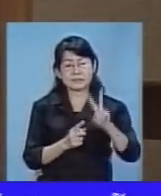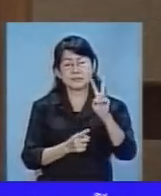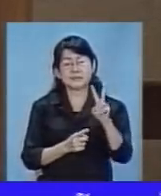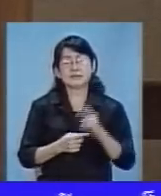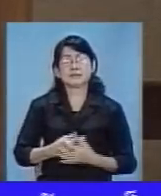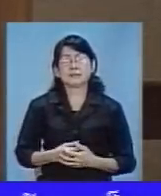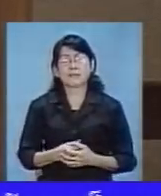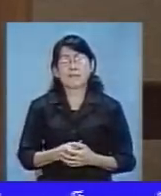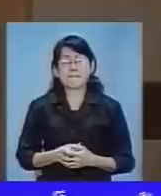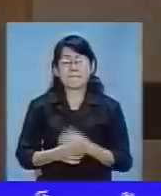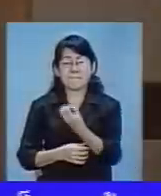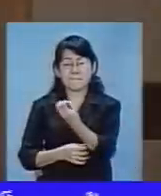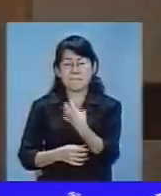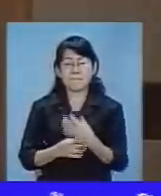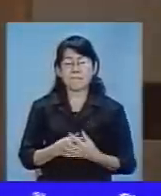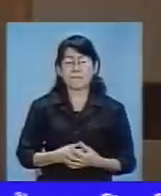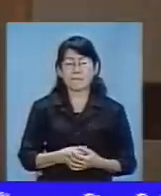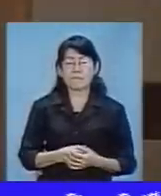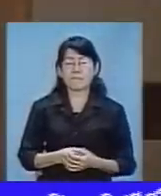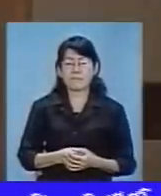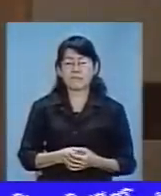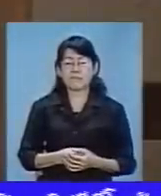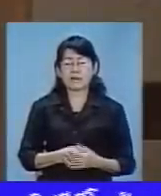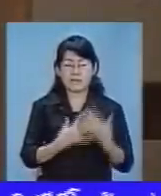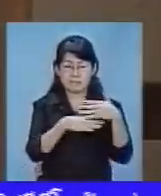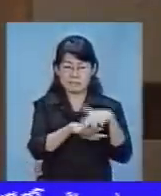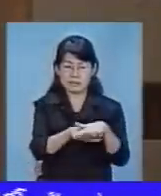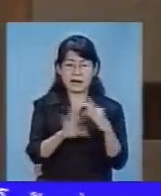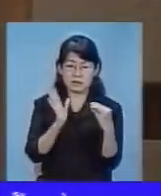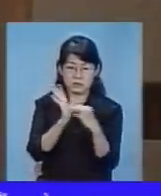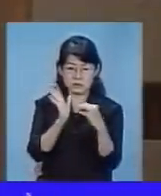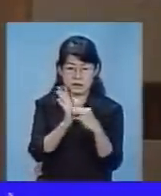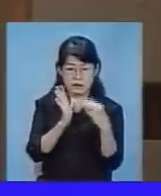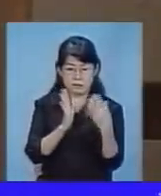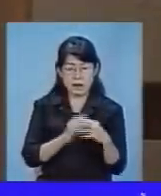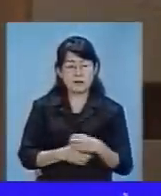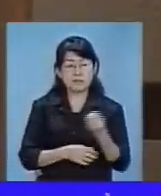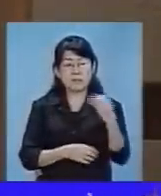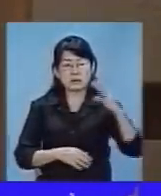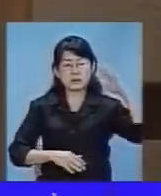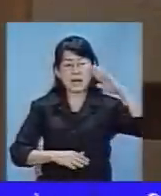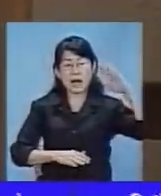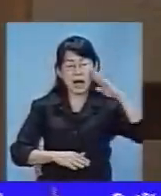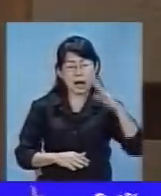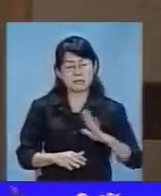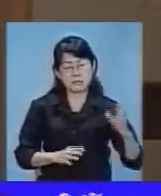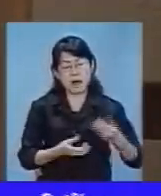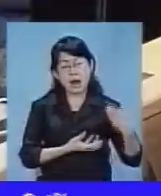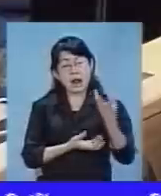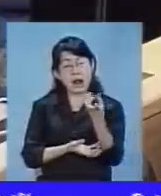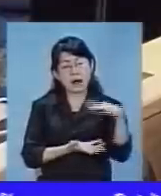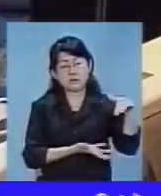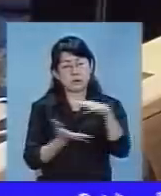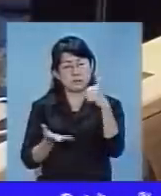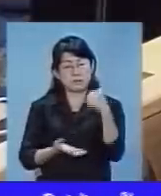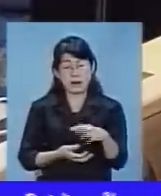ครับที่ท่านบอกว่าประสานกับกทม.และบอกทหารไม่อนุญาตผมย้ำอย่างนี้นะครับ